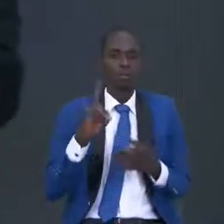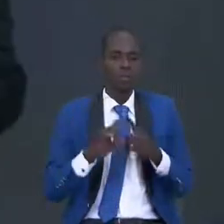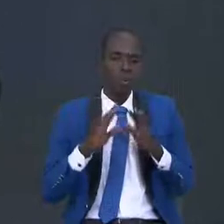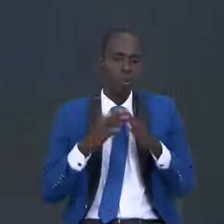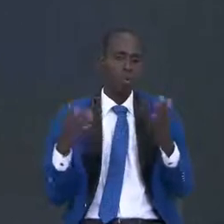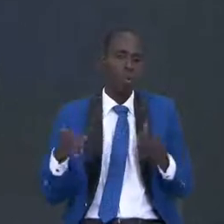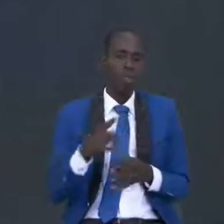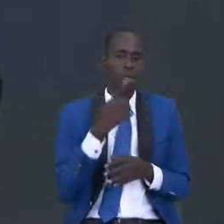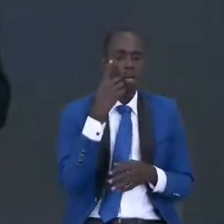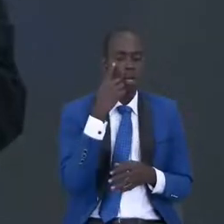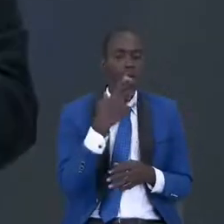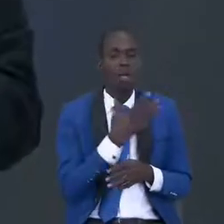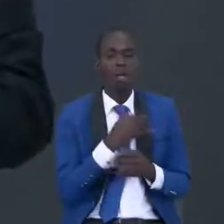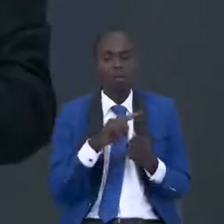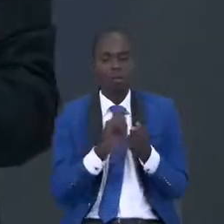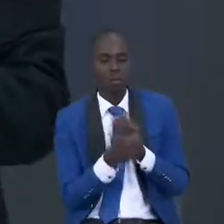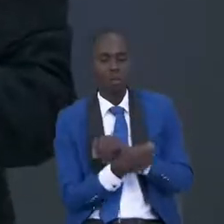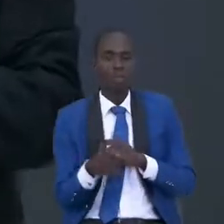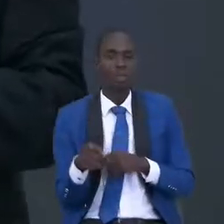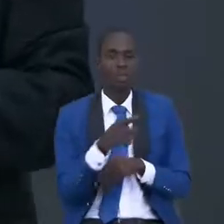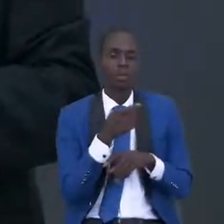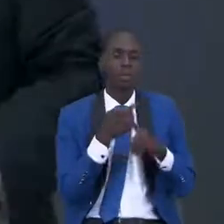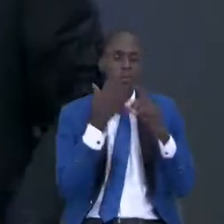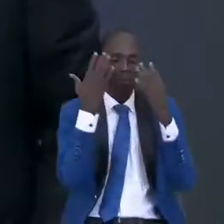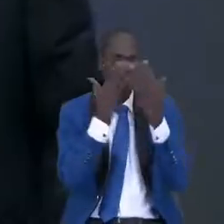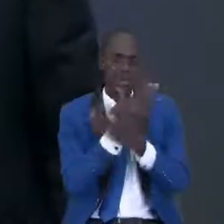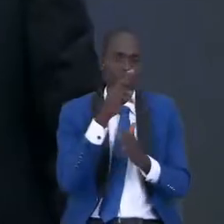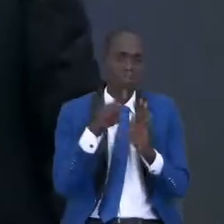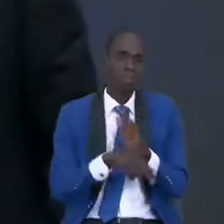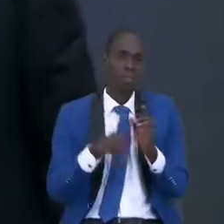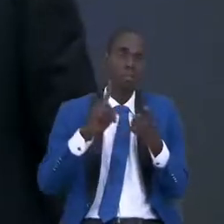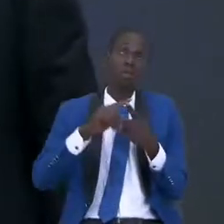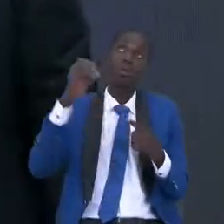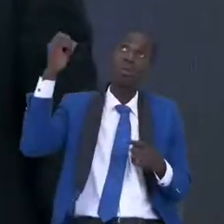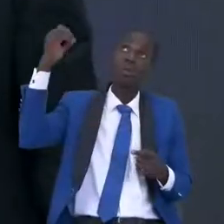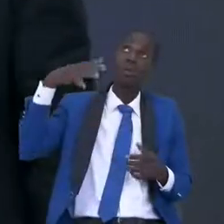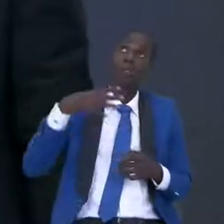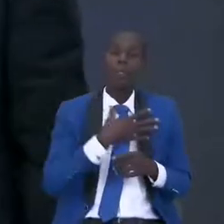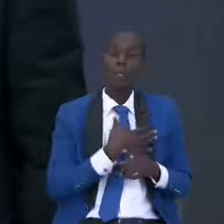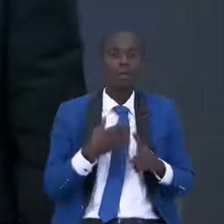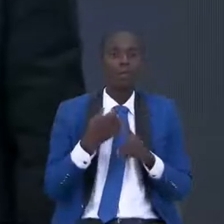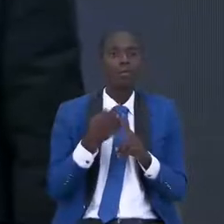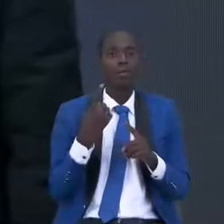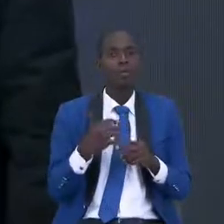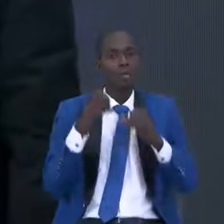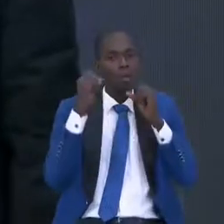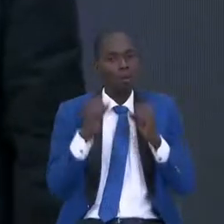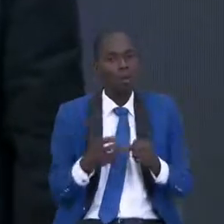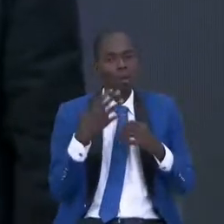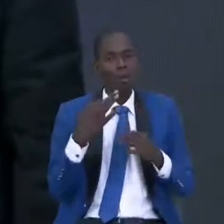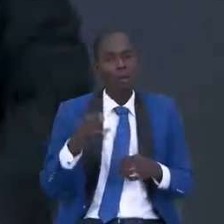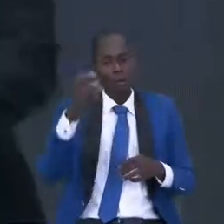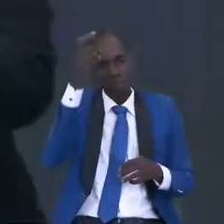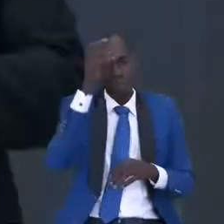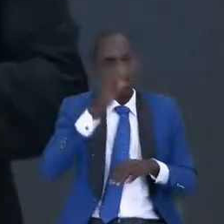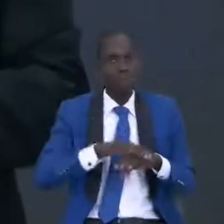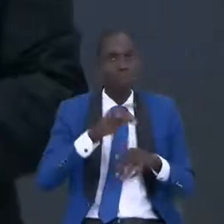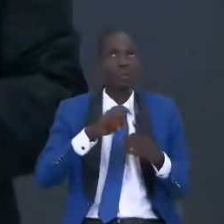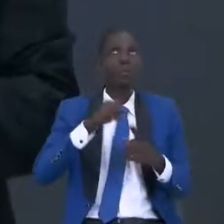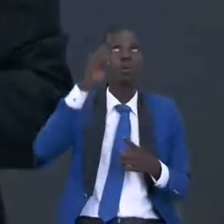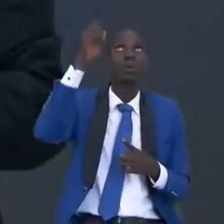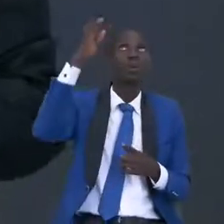26, 18, afin que tu les ouvres les yeux pour qu'ils passent des ténèbres à la lumière et de la puissance de Satan à Dieu, pour